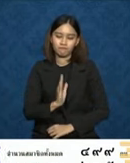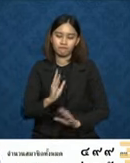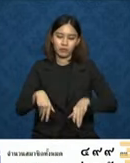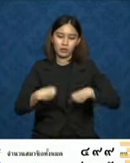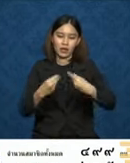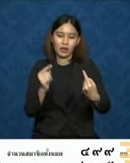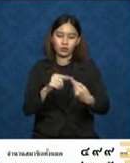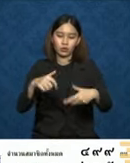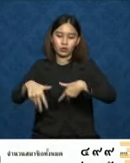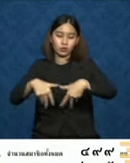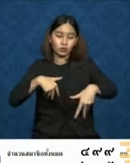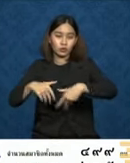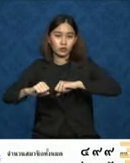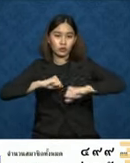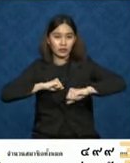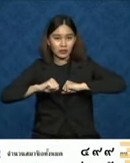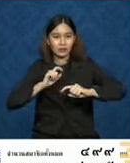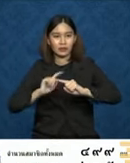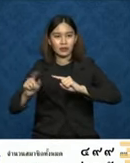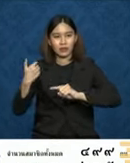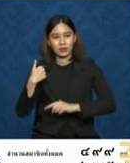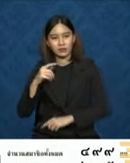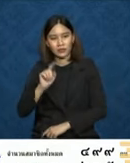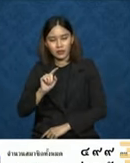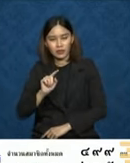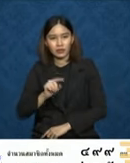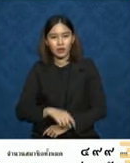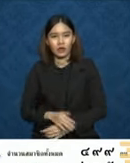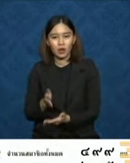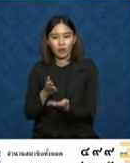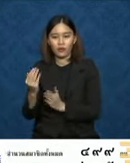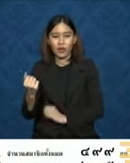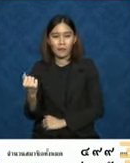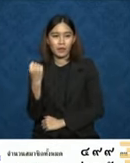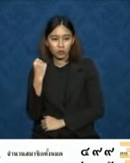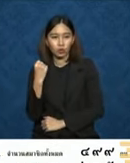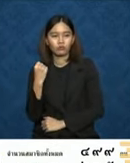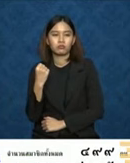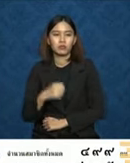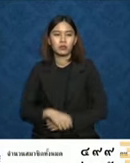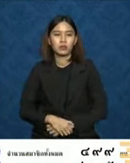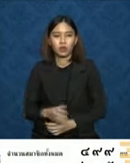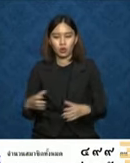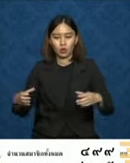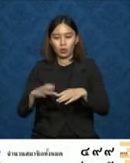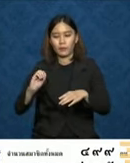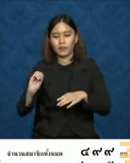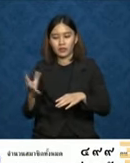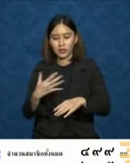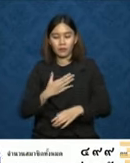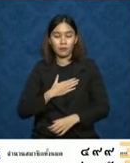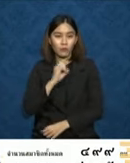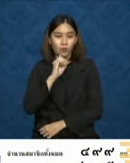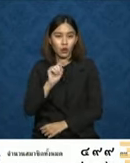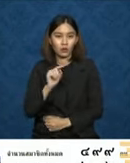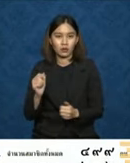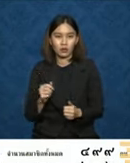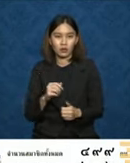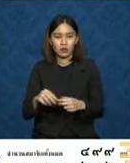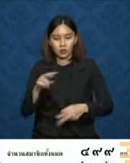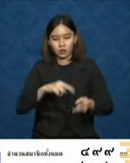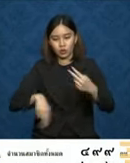กับเหล่าเยาวชนที่ถูกกระทำโดยฝ่ายความมั่นคงยังไงที่สุดพรรคประชาชาติขอยืนหยัดเคียงข้าง